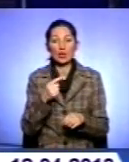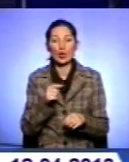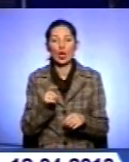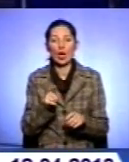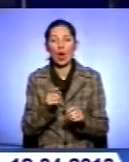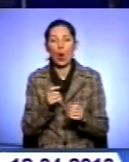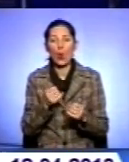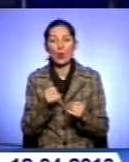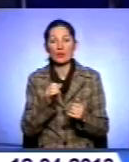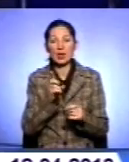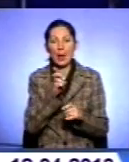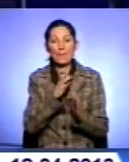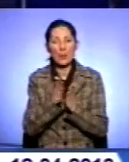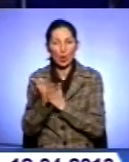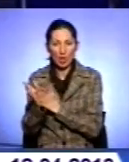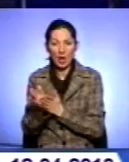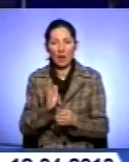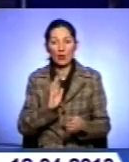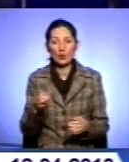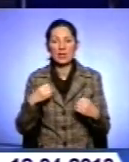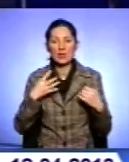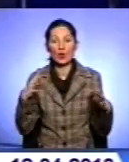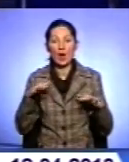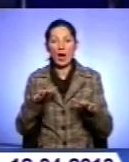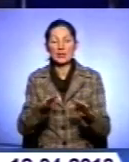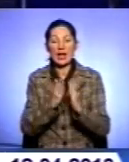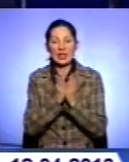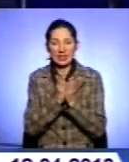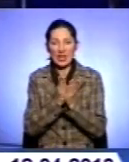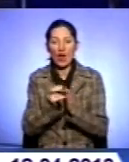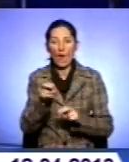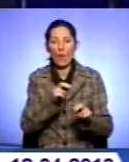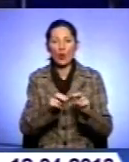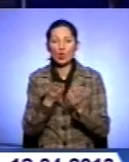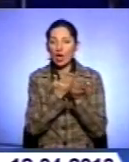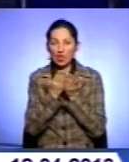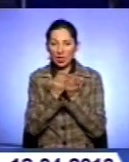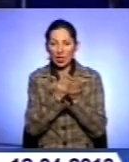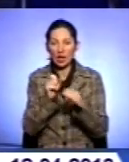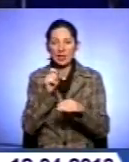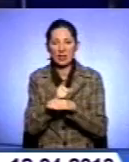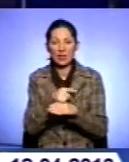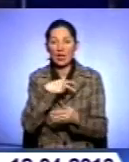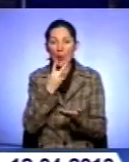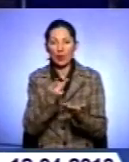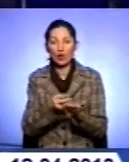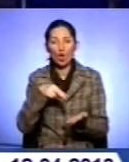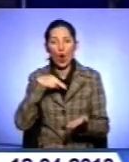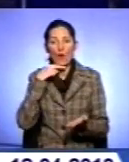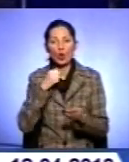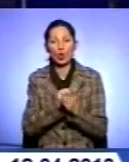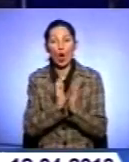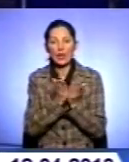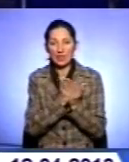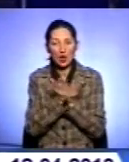універсальної бібліотеки відбудеться святкова акція «Книги у пошуках читача». Завдання – привернути увагу до книги